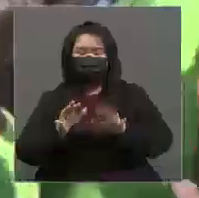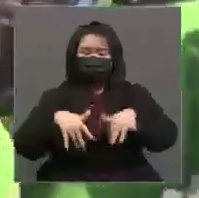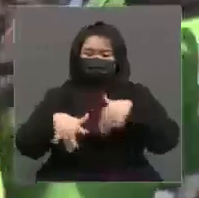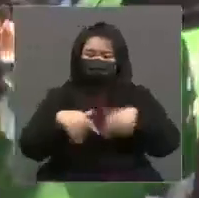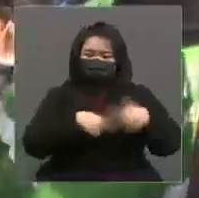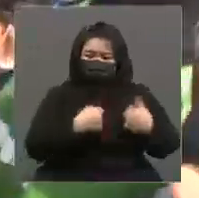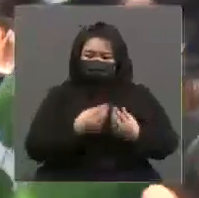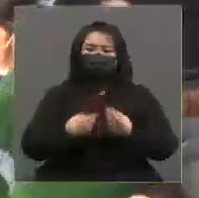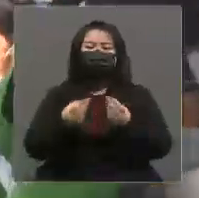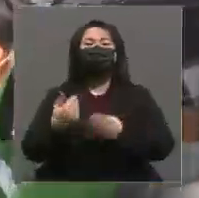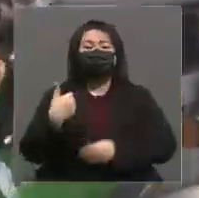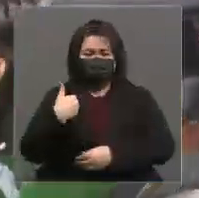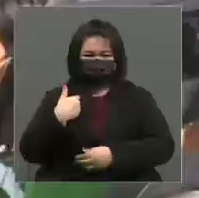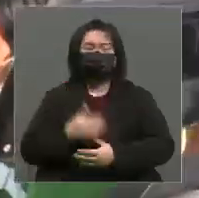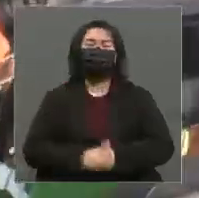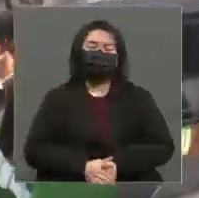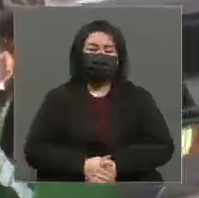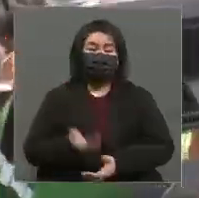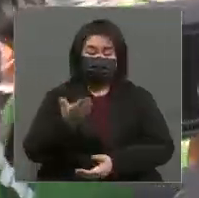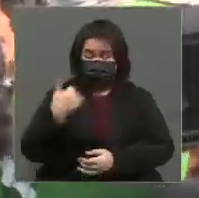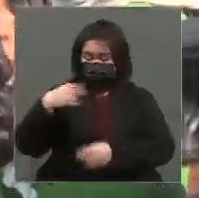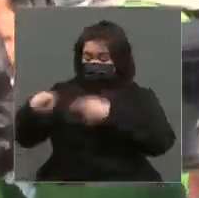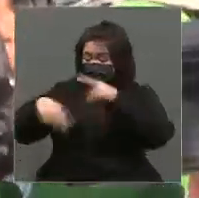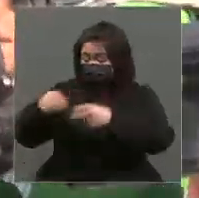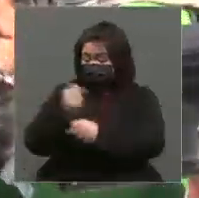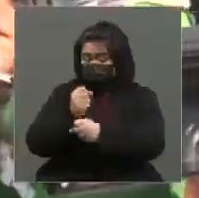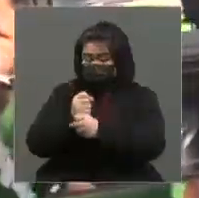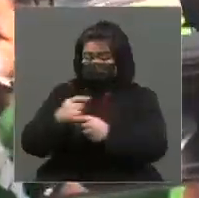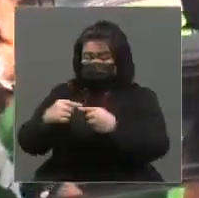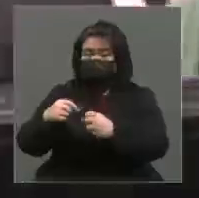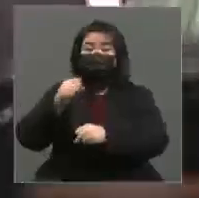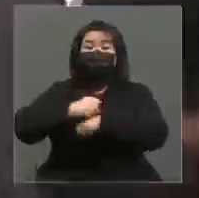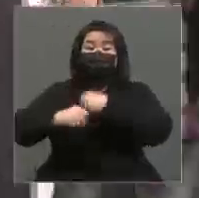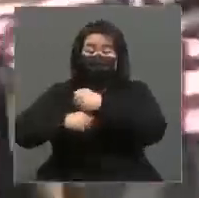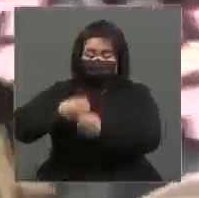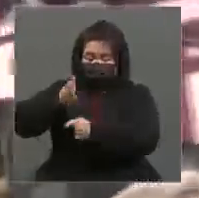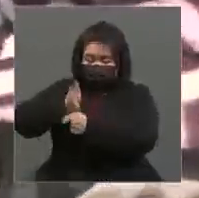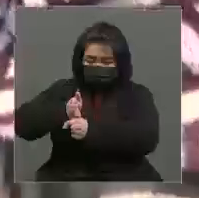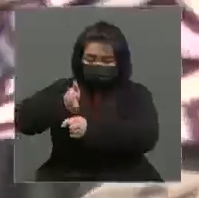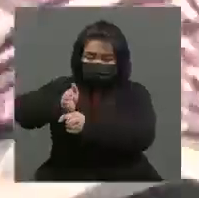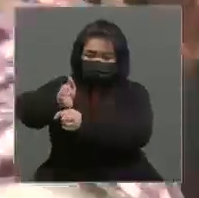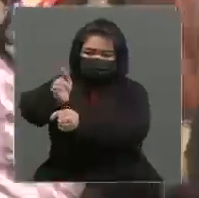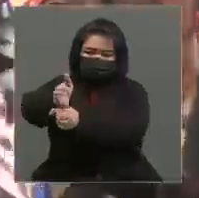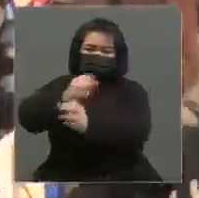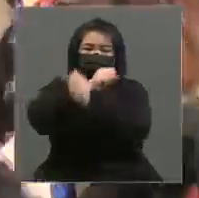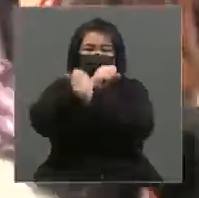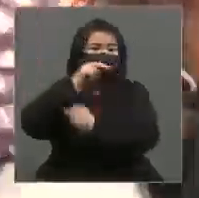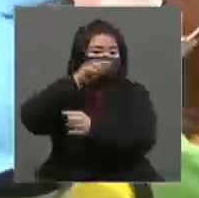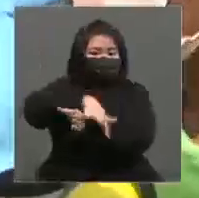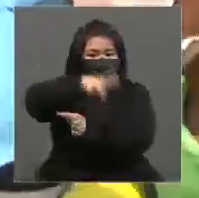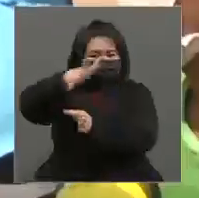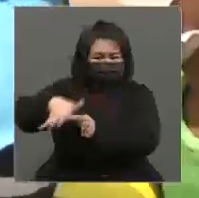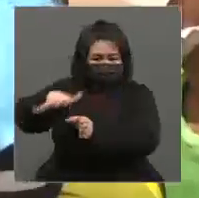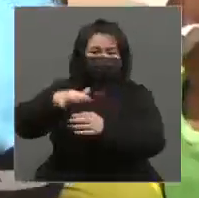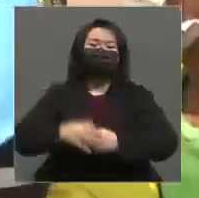โดยจุดนี้เองพลเอกประยุทธ์ได้ตรวจเยี่ยมการทำผนังกั้นน้ำเพื่อเตรียมพร้อมในการรับมือกับสถานการณ์ครับ